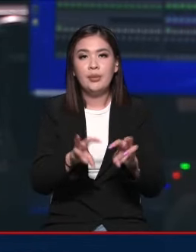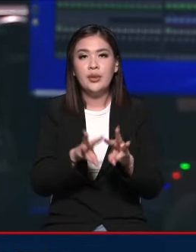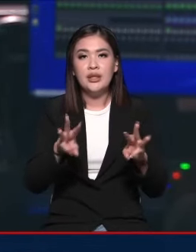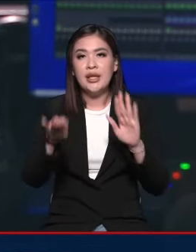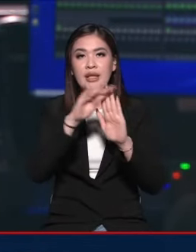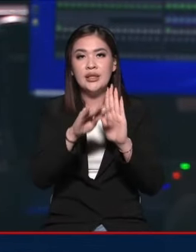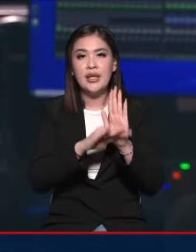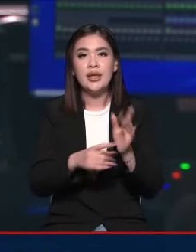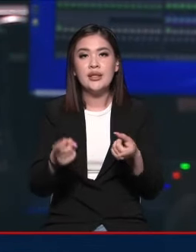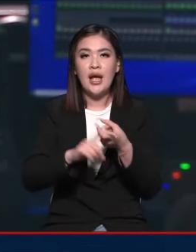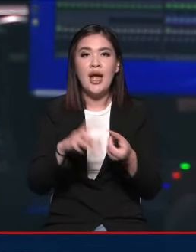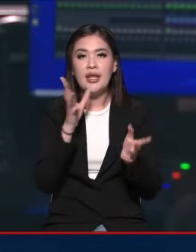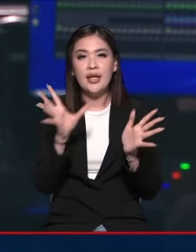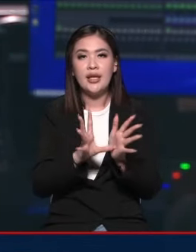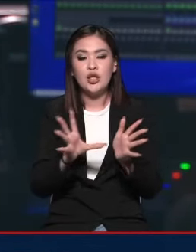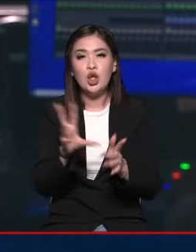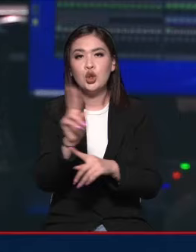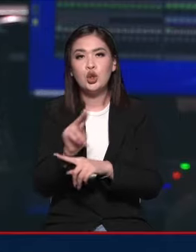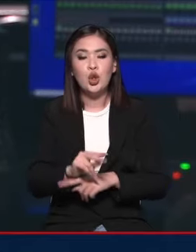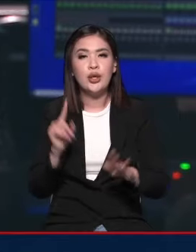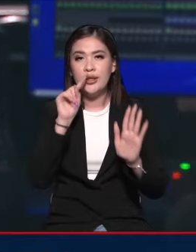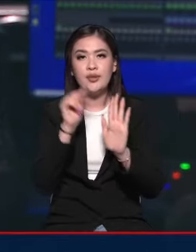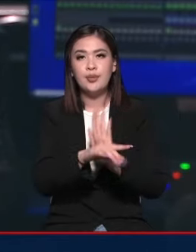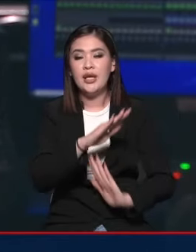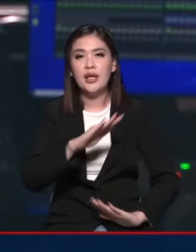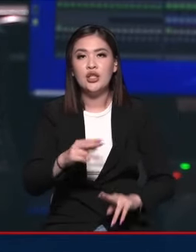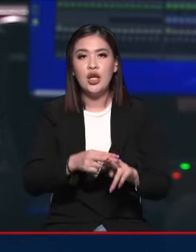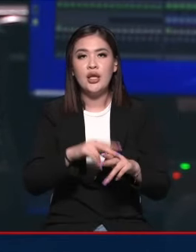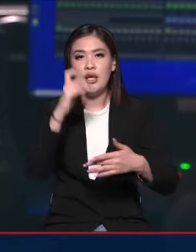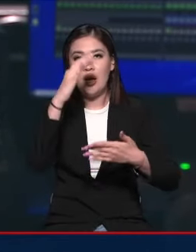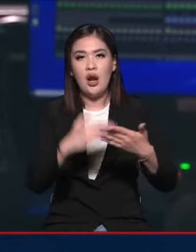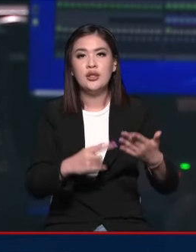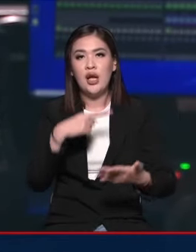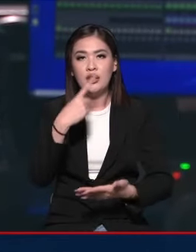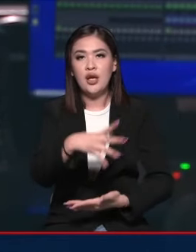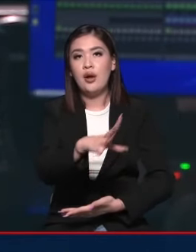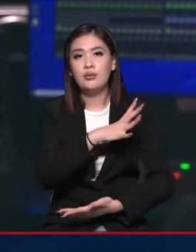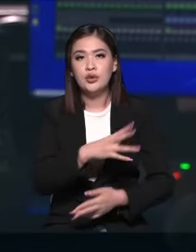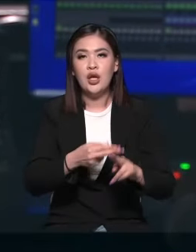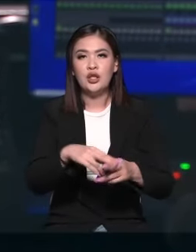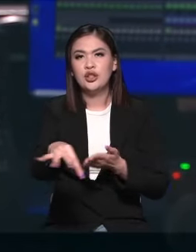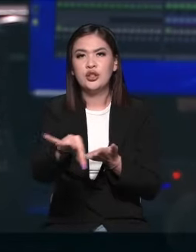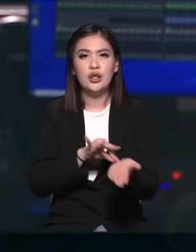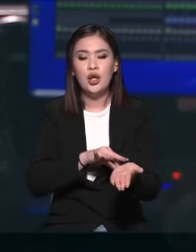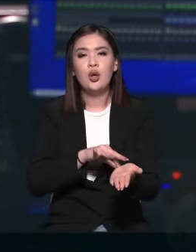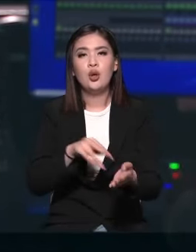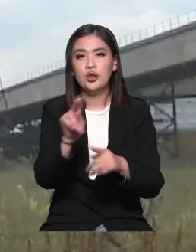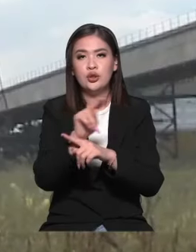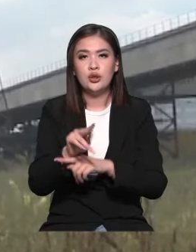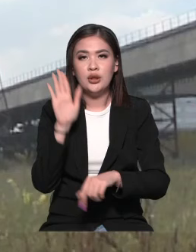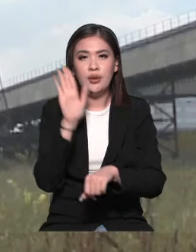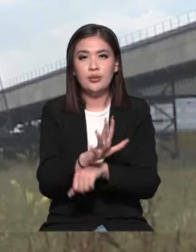кестеге сәйкес энергетикалық нысандарды жөндеуге кіріспеген өңірлерді жіпке тізіп берді. Мәселені дереу реттеуді тапсырды.